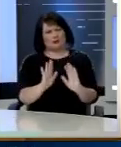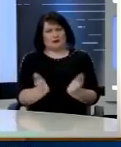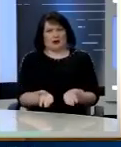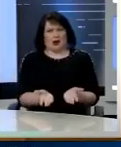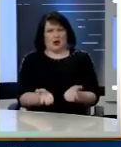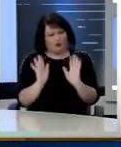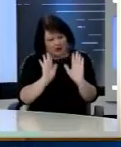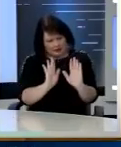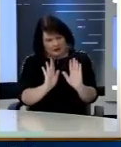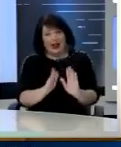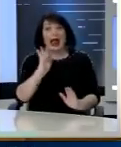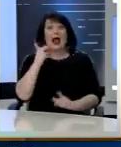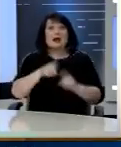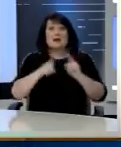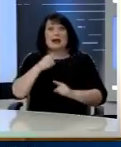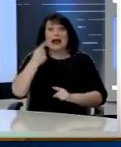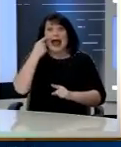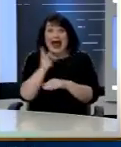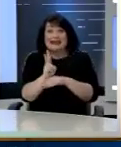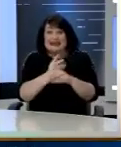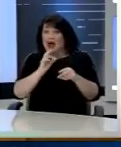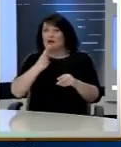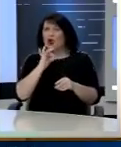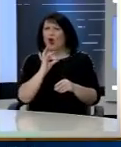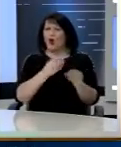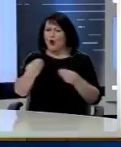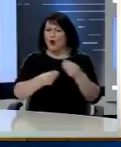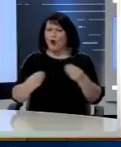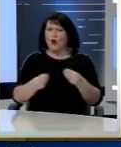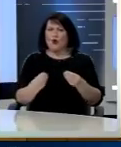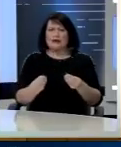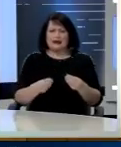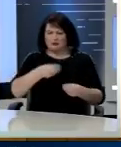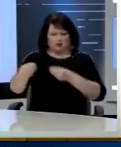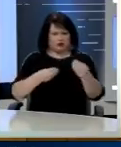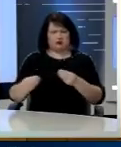ερωτήματα. Περιμένετε. Εάν κάποιοι διακινούν χαρτιά για να γίνουν χαρτοπόλεμος.